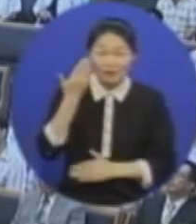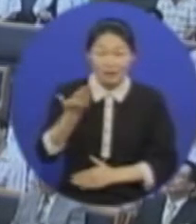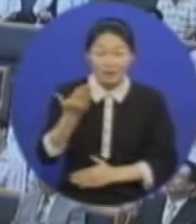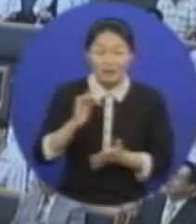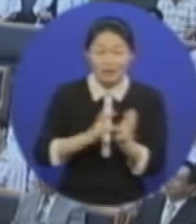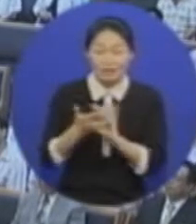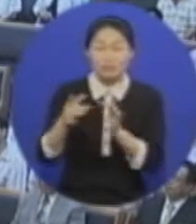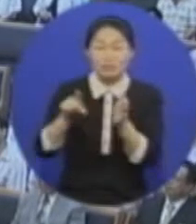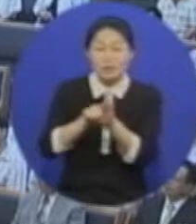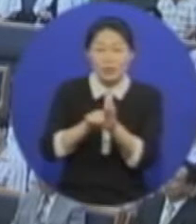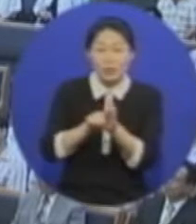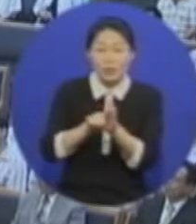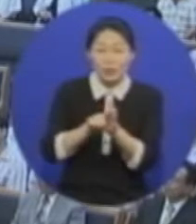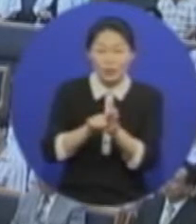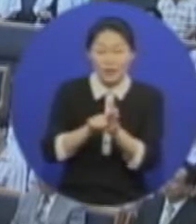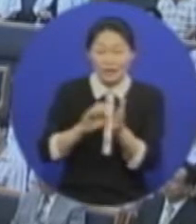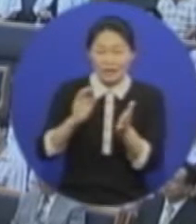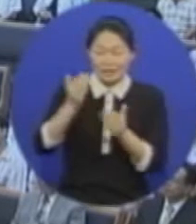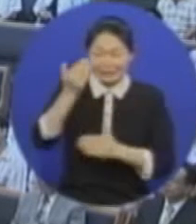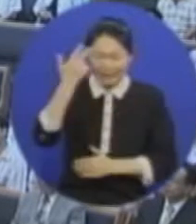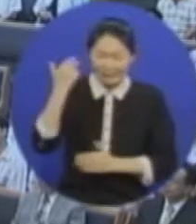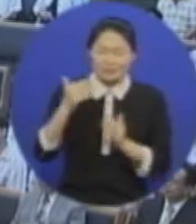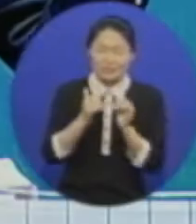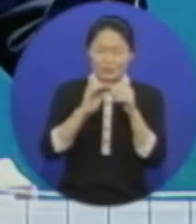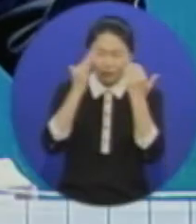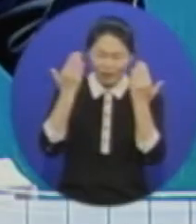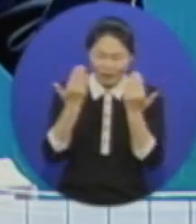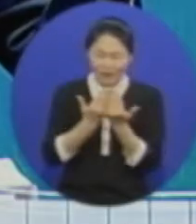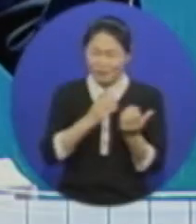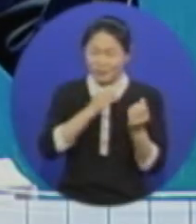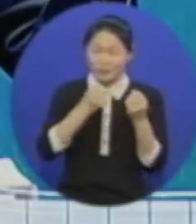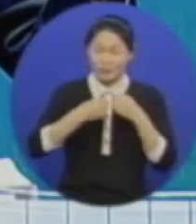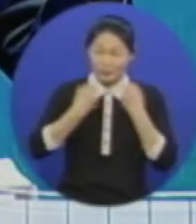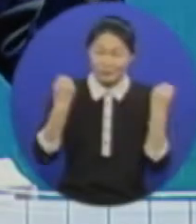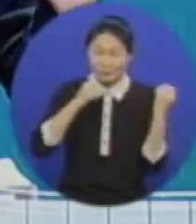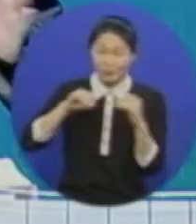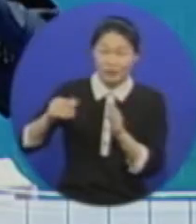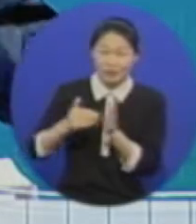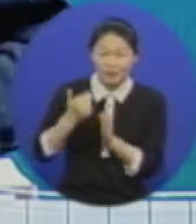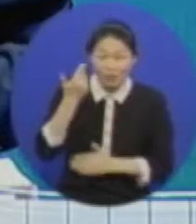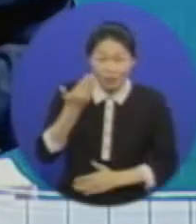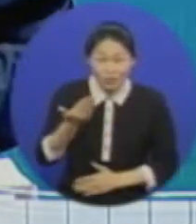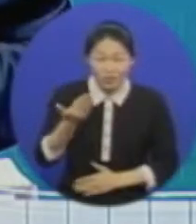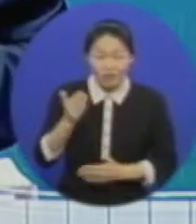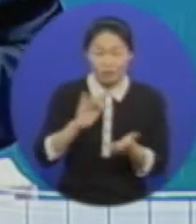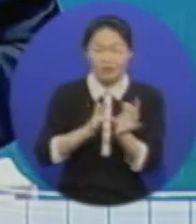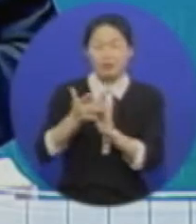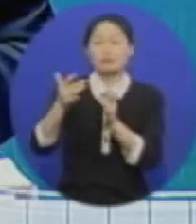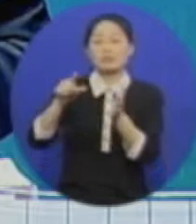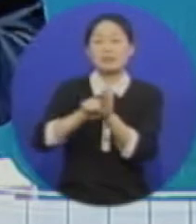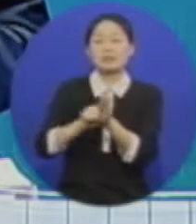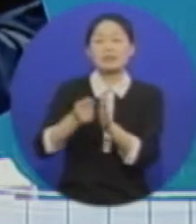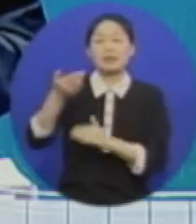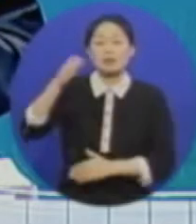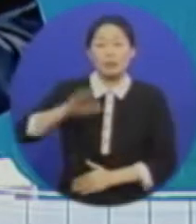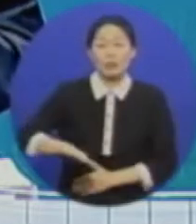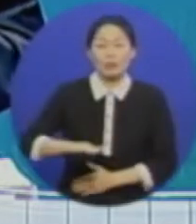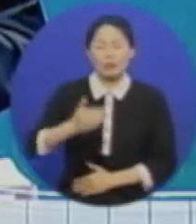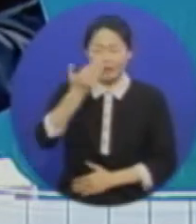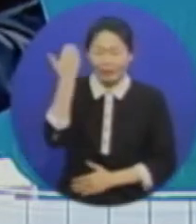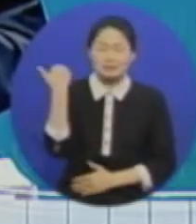믿으시고 이제는 옛사람은 다 벗어버려 있나요 예수를 믿는 데도 예